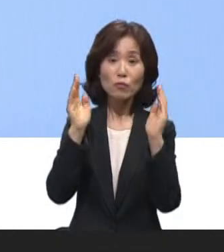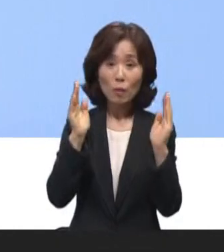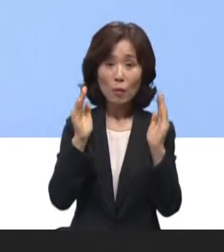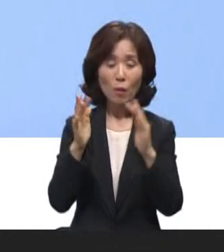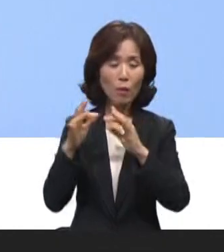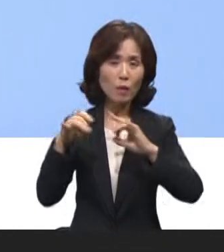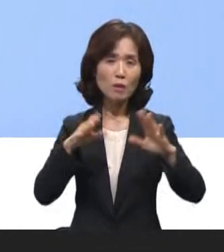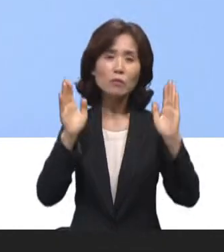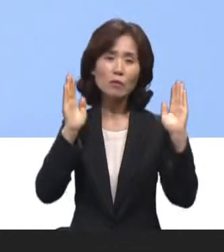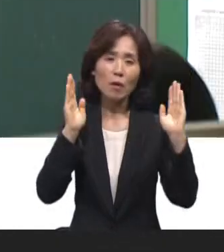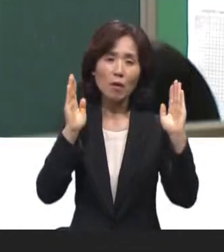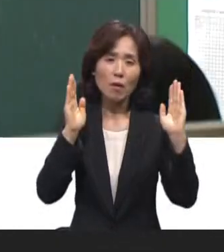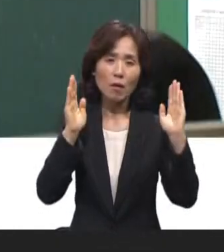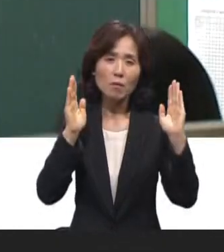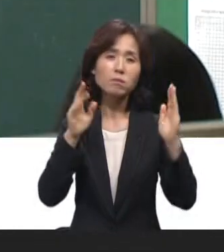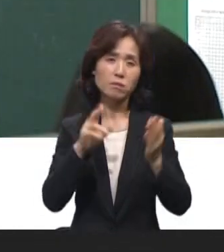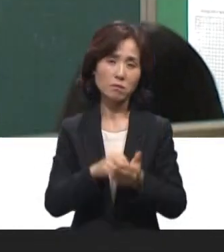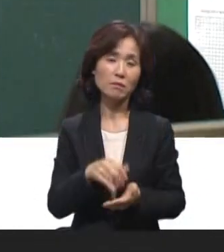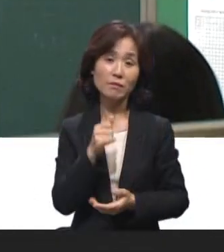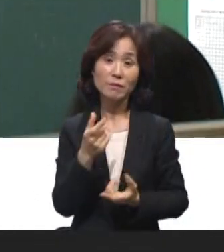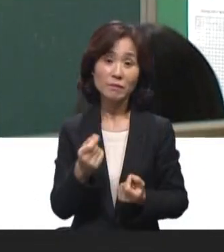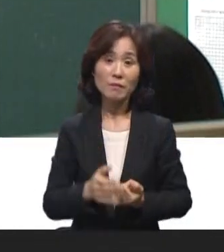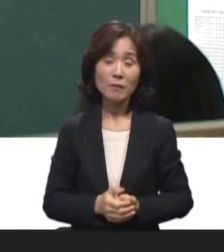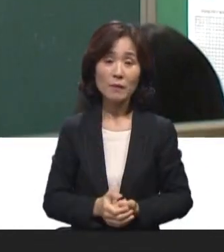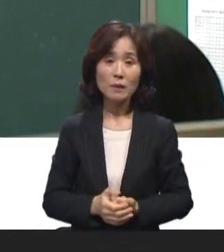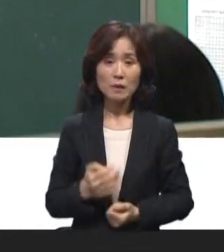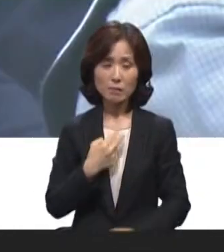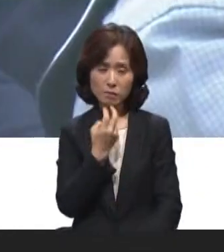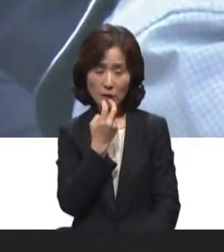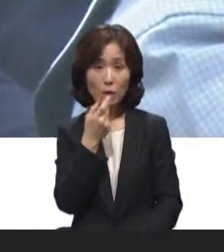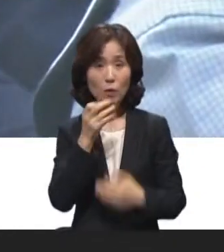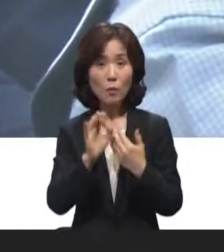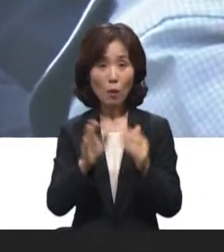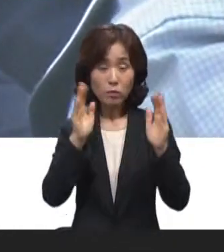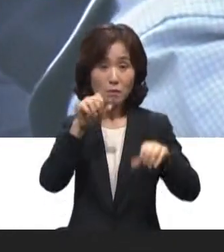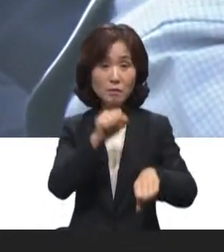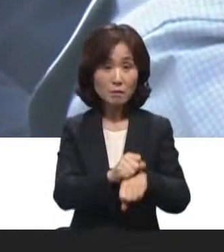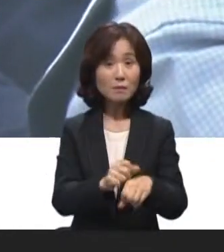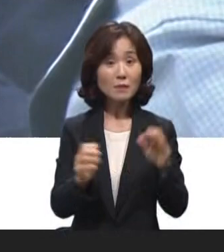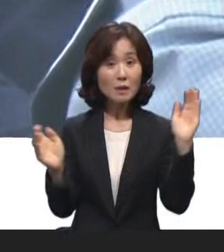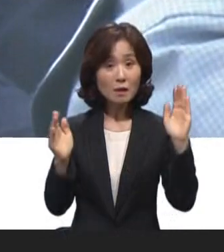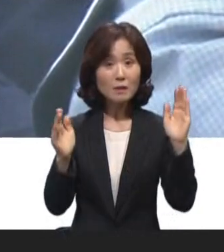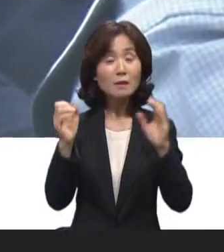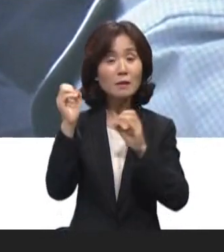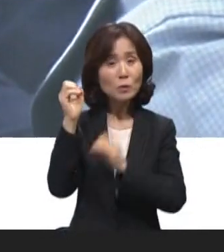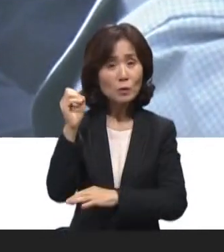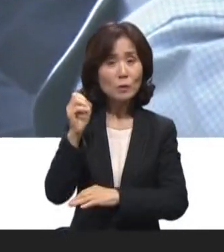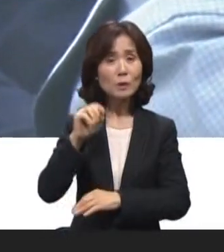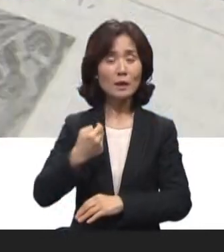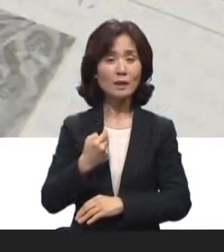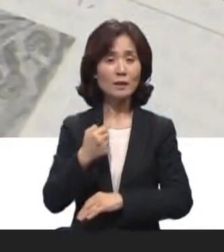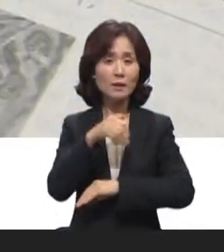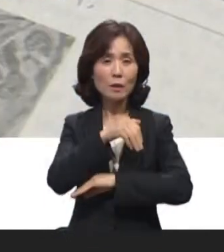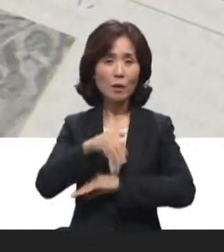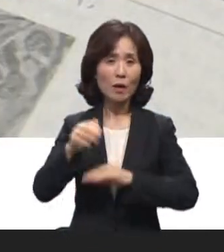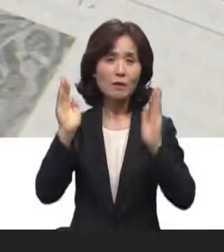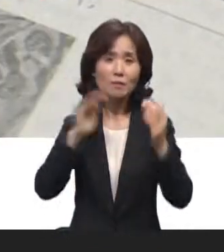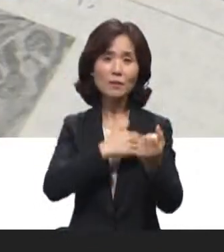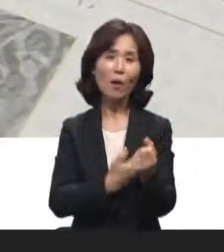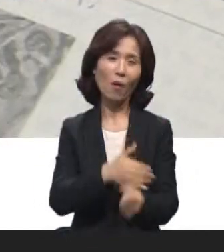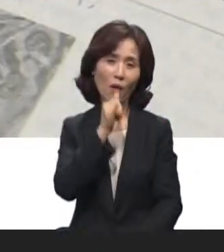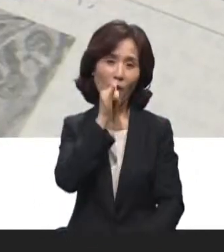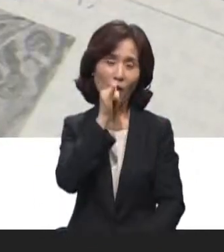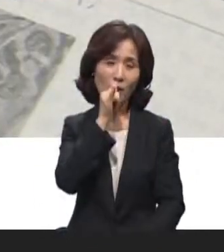온라인 속에 차이가 있기 때문이라고 할 수가 있는데요 제가 관찰의 분명 공부를 잘하는 학생들은 기본적으로 자기주도학습 능력이 있기 때문에